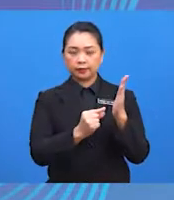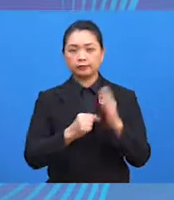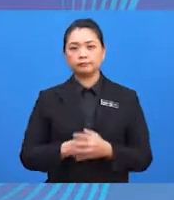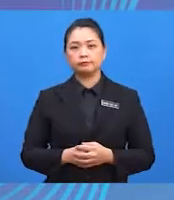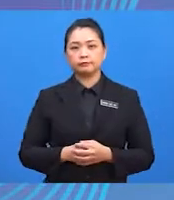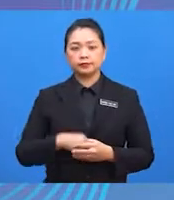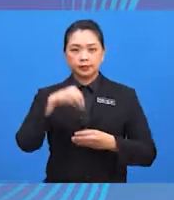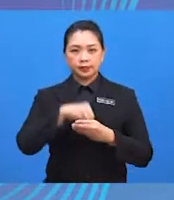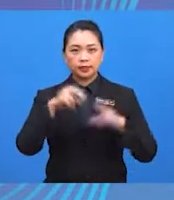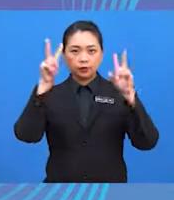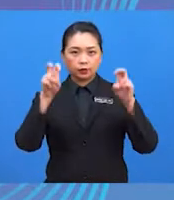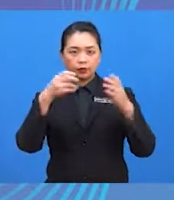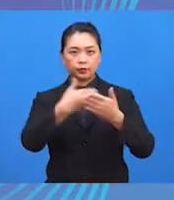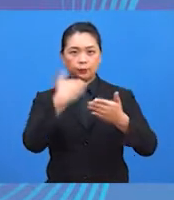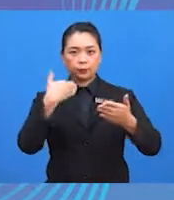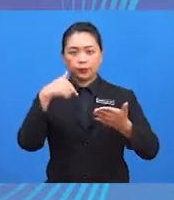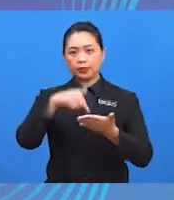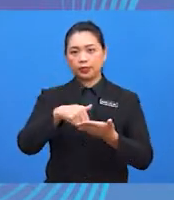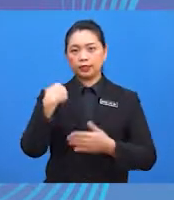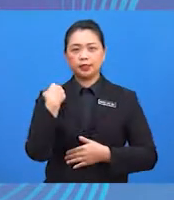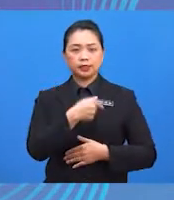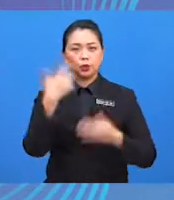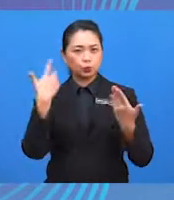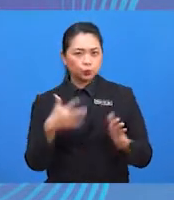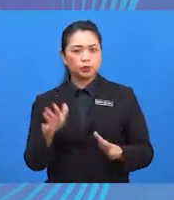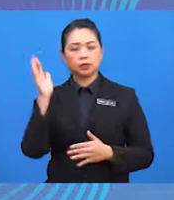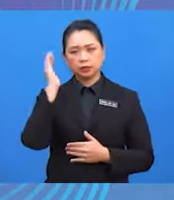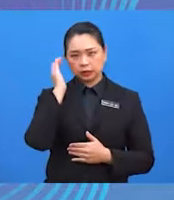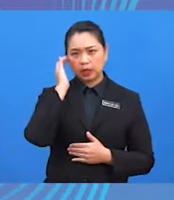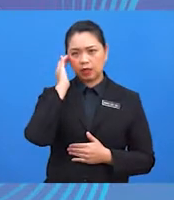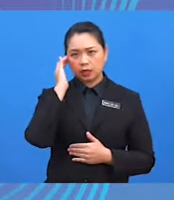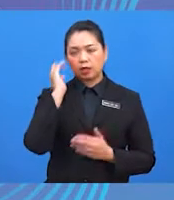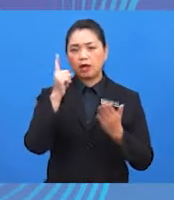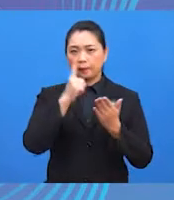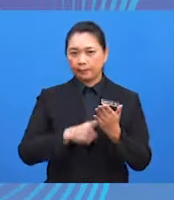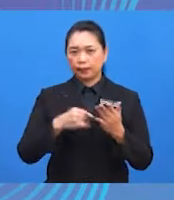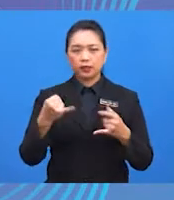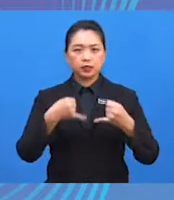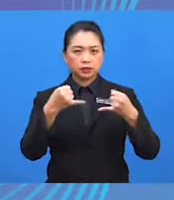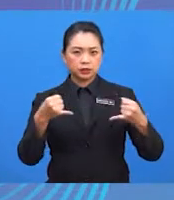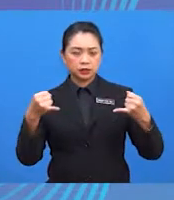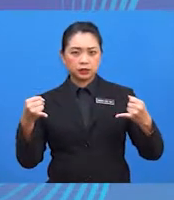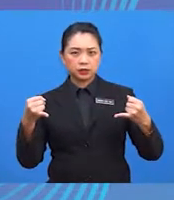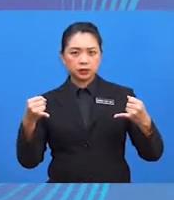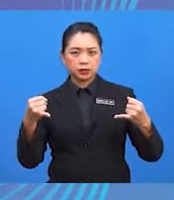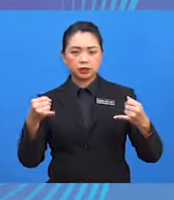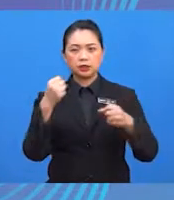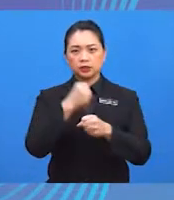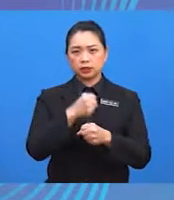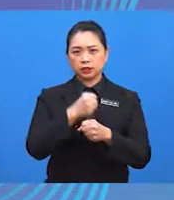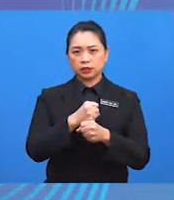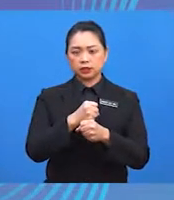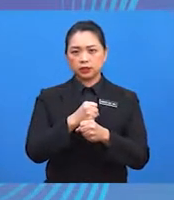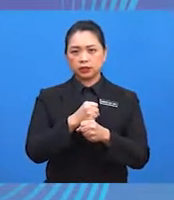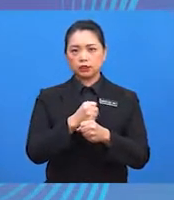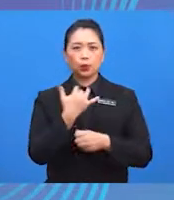Dalam topik sebelum ini, kita telah mengetahui apakah jenis pesanan kerja,